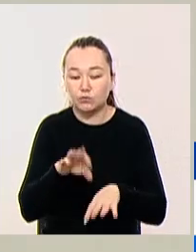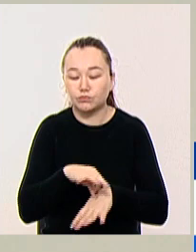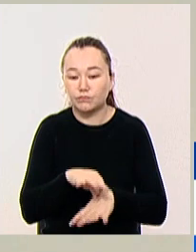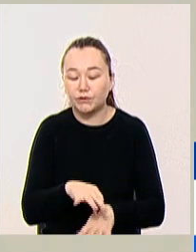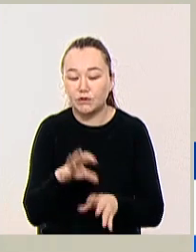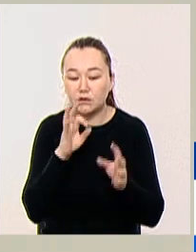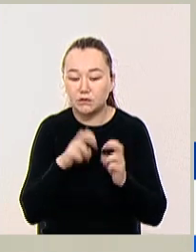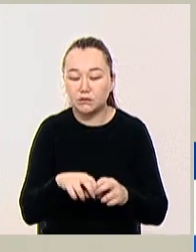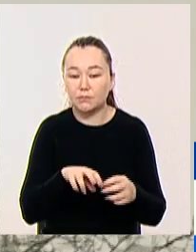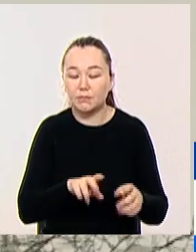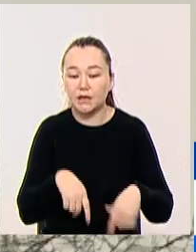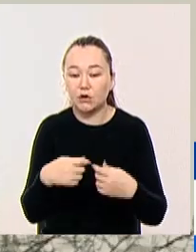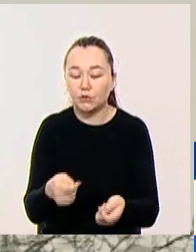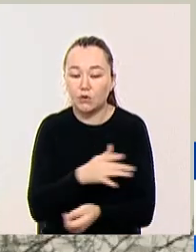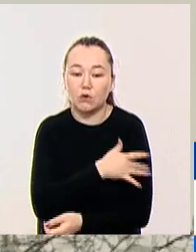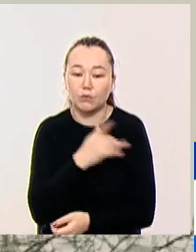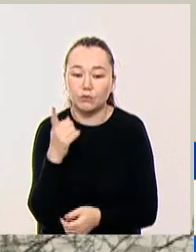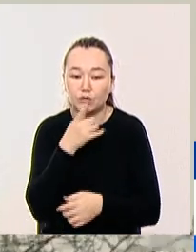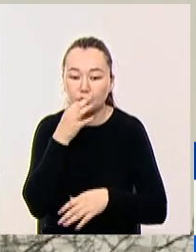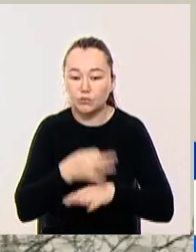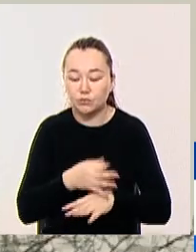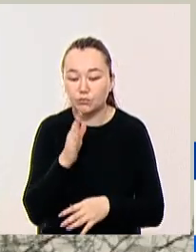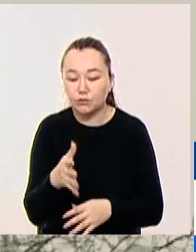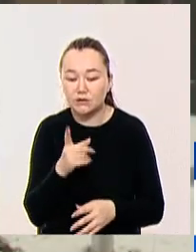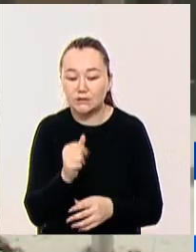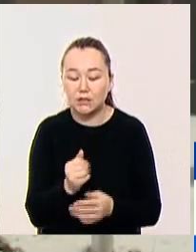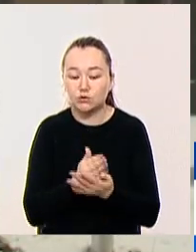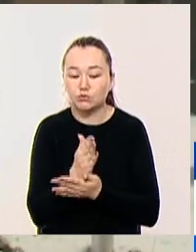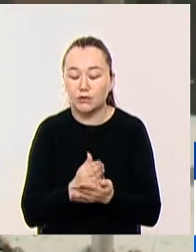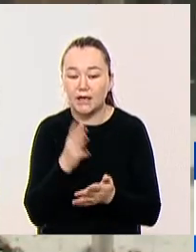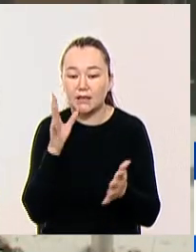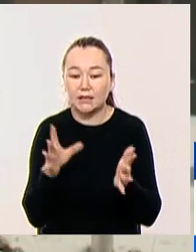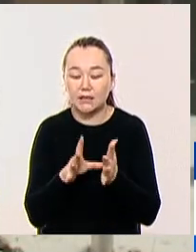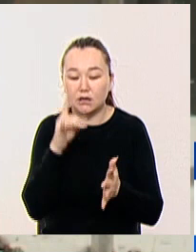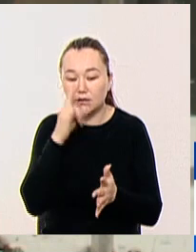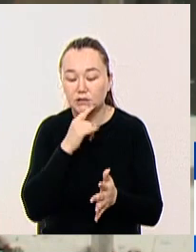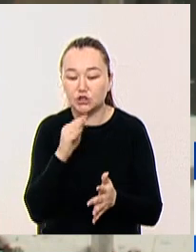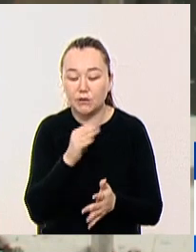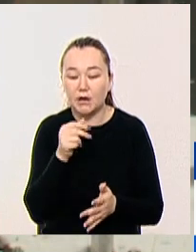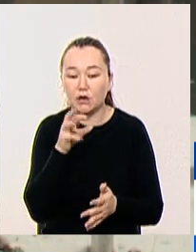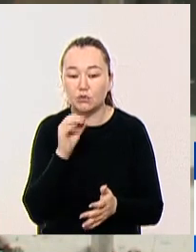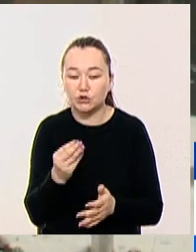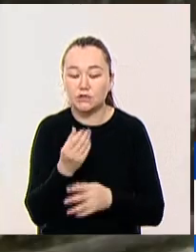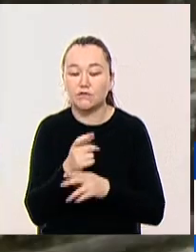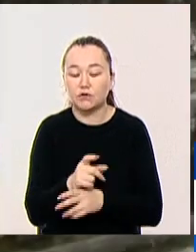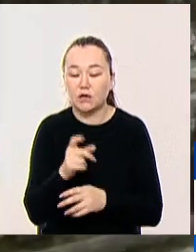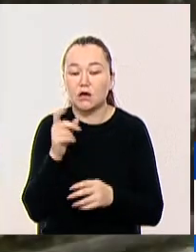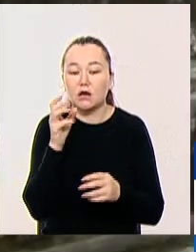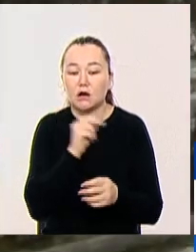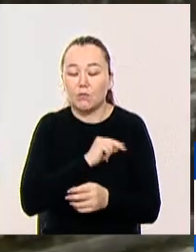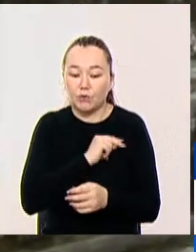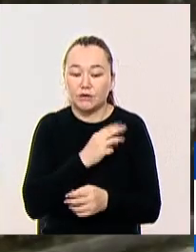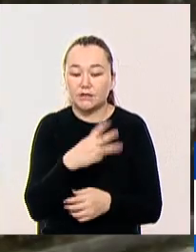вопрос перехода объекта в коммунальную собственность. По данным заслуженного энергетика Казахстана Жакыпа Хайрушева, на сегодня в стране